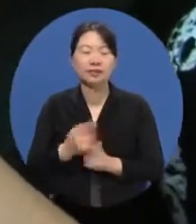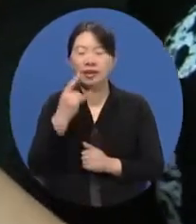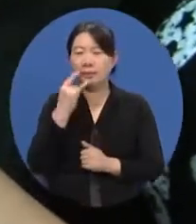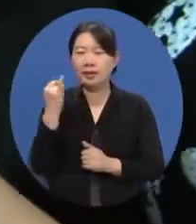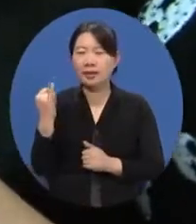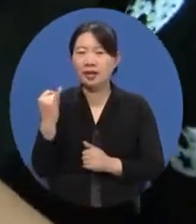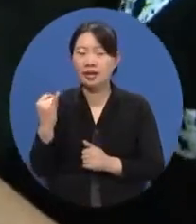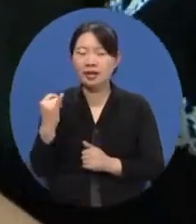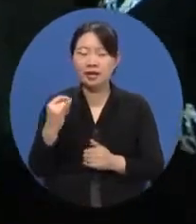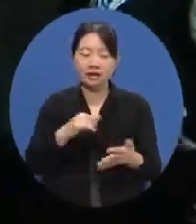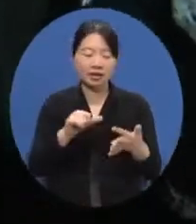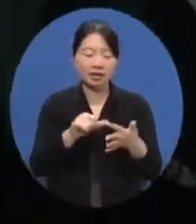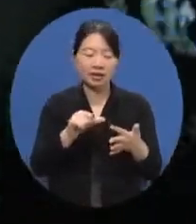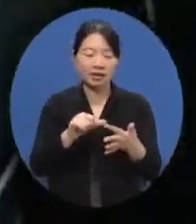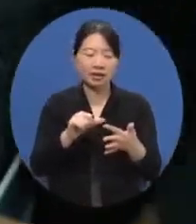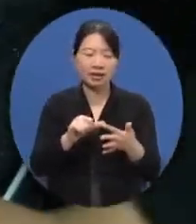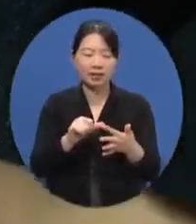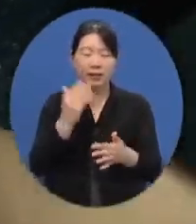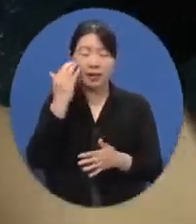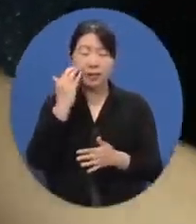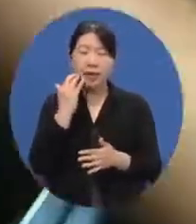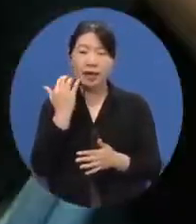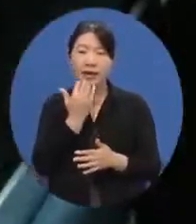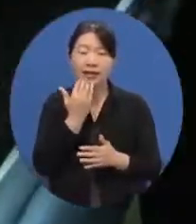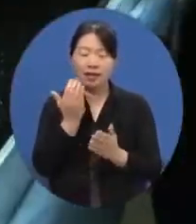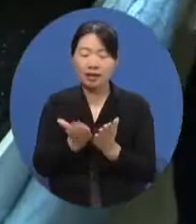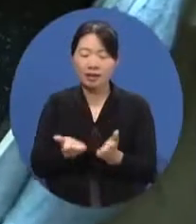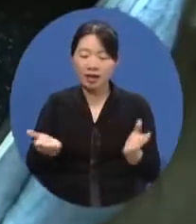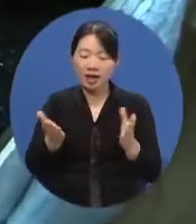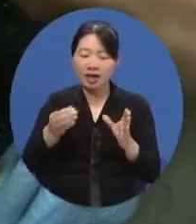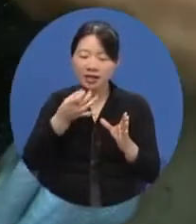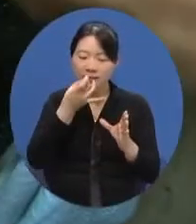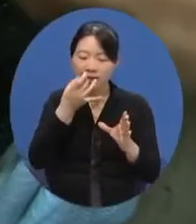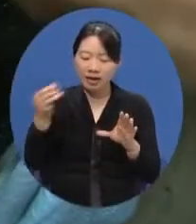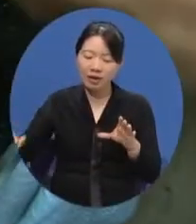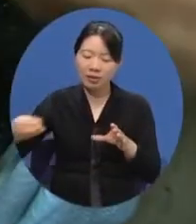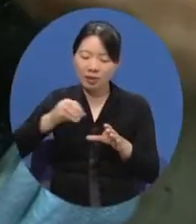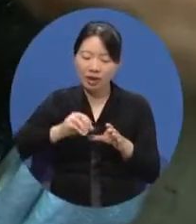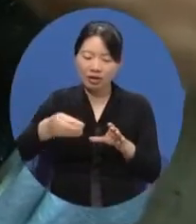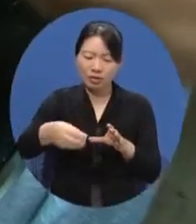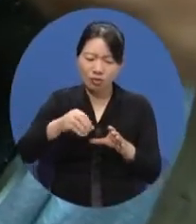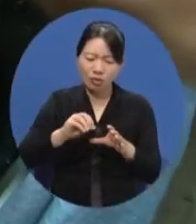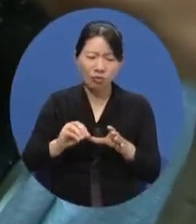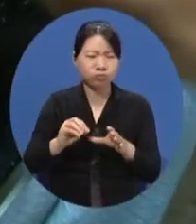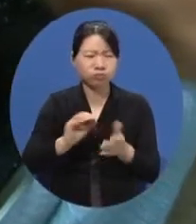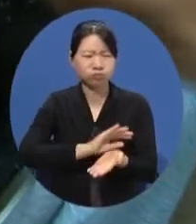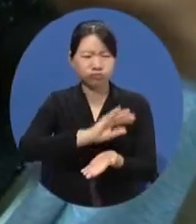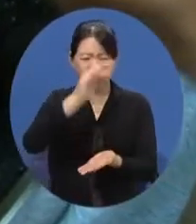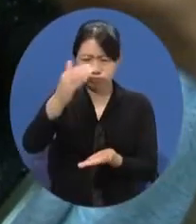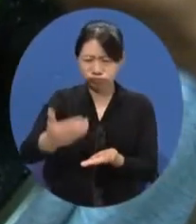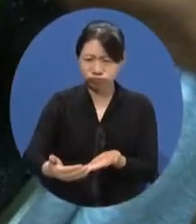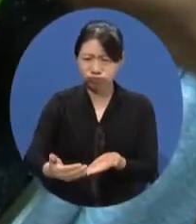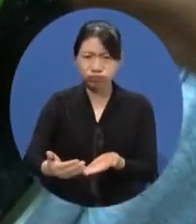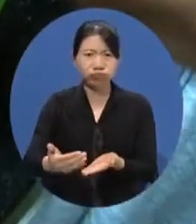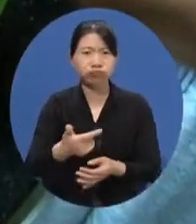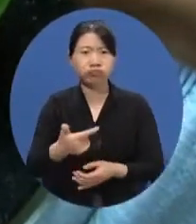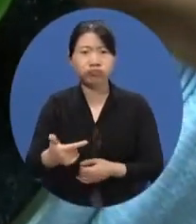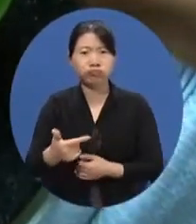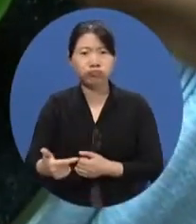엄마가 상기리의 파란 밥그릇에 밥을 푸는데요. 상기리가 먹기엔 너무 많은 것 아닌가요?